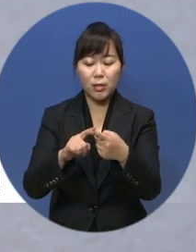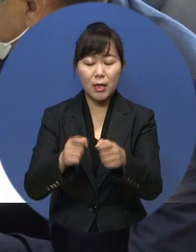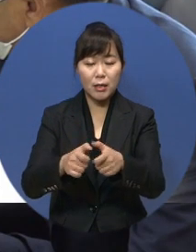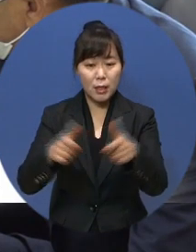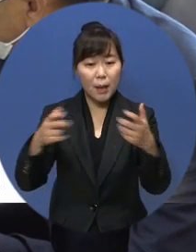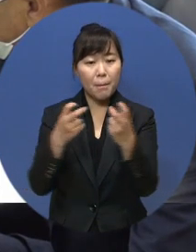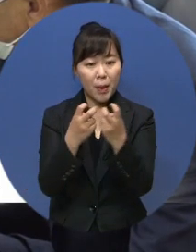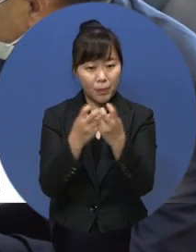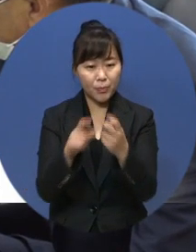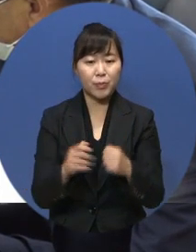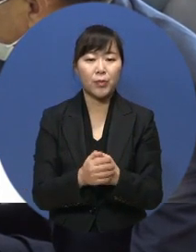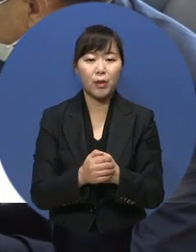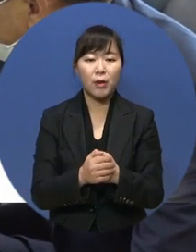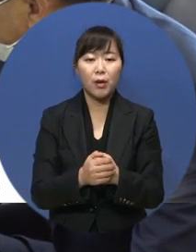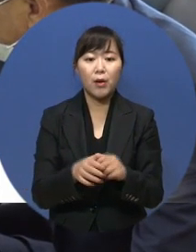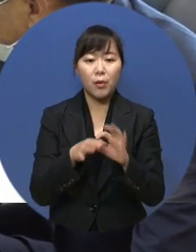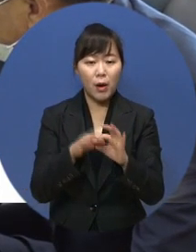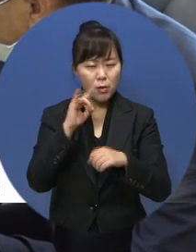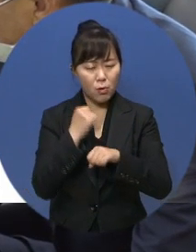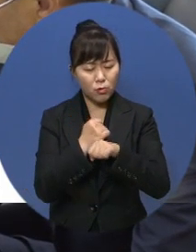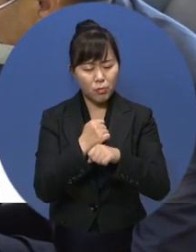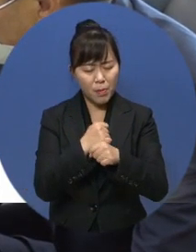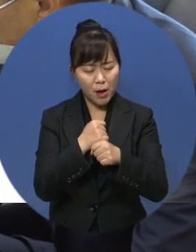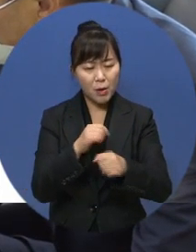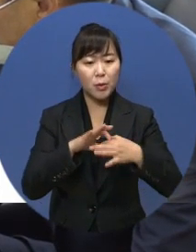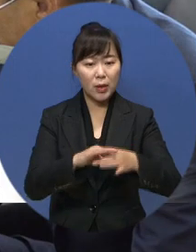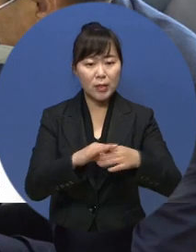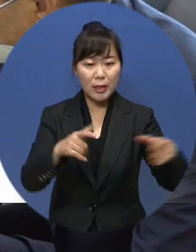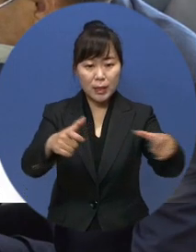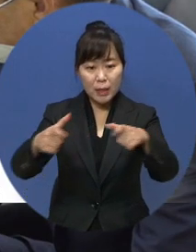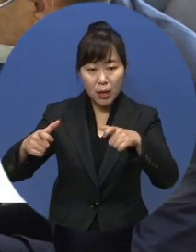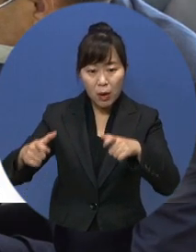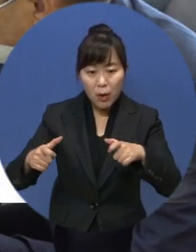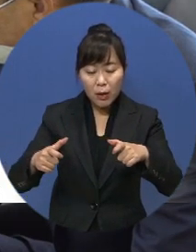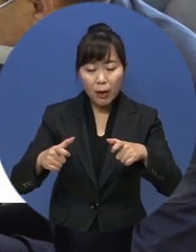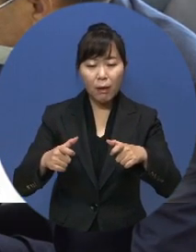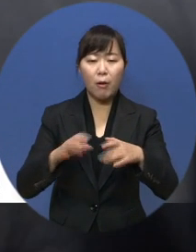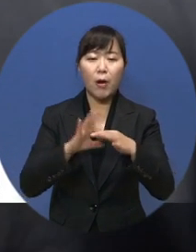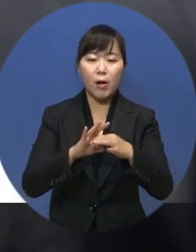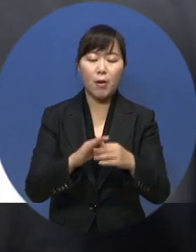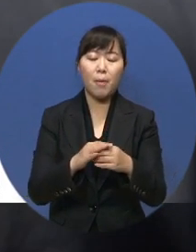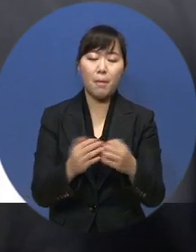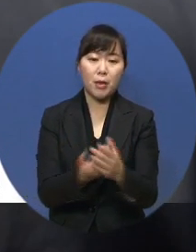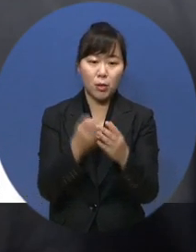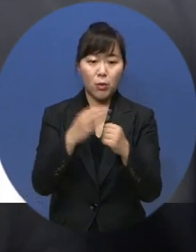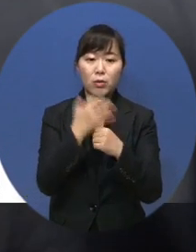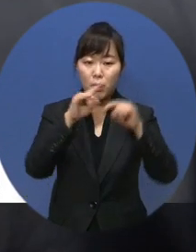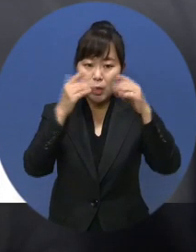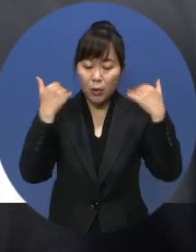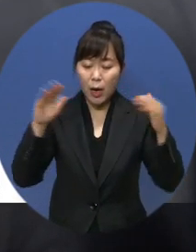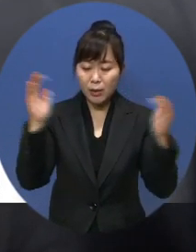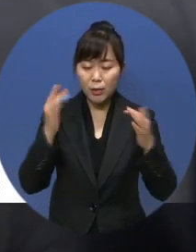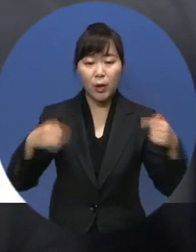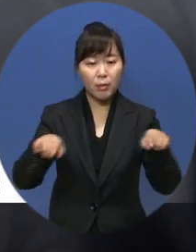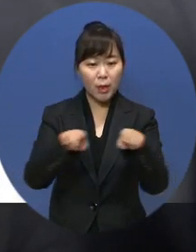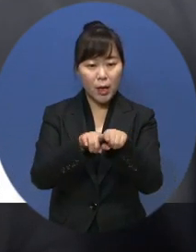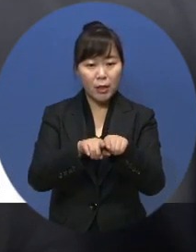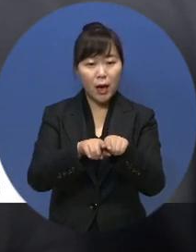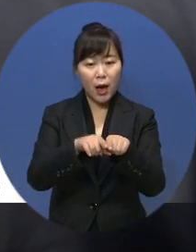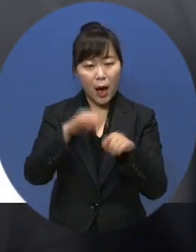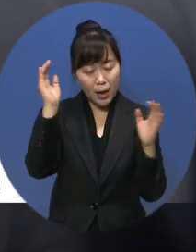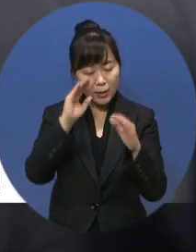협약으로 광양 씨는 산림자원 연구개발 등을 통한 지역 임원 발전은 물론 서울대학교 학생들과 함께하는 청소년